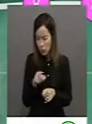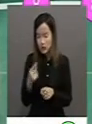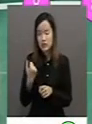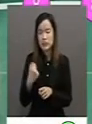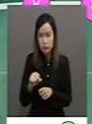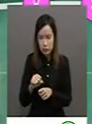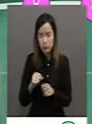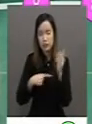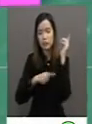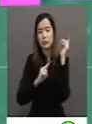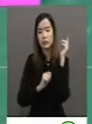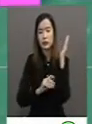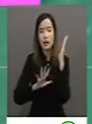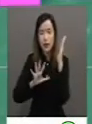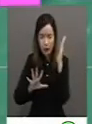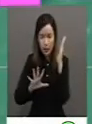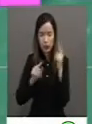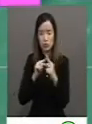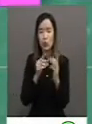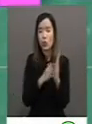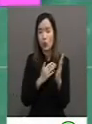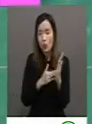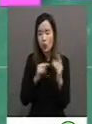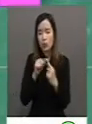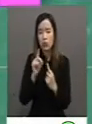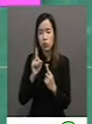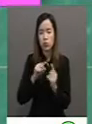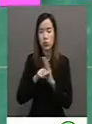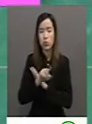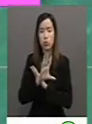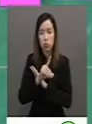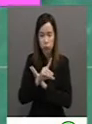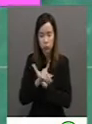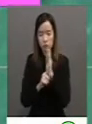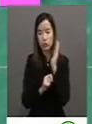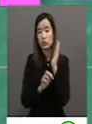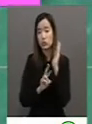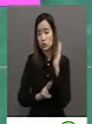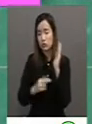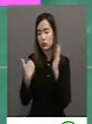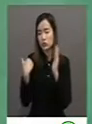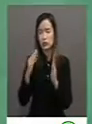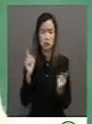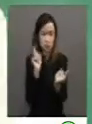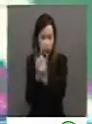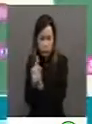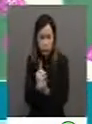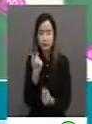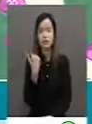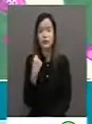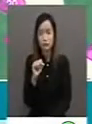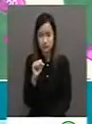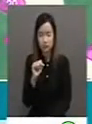ตตานี5ตัวรวมถึงจังหวัดแถบภาคตะวันออกตั้งแต่ชลบุรีถึงจังหวัดตราดที่พบนี่มีประมาณ10ตัวด้วยกันนะคะ